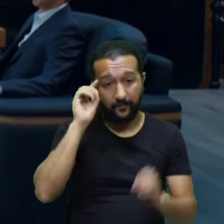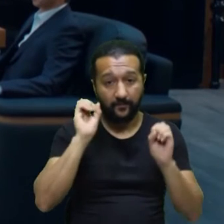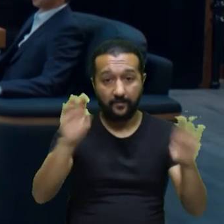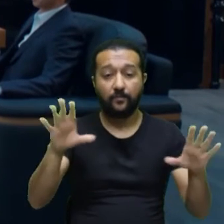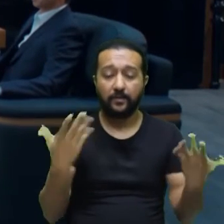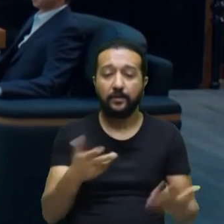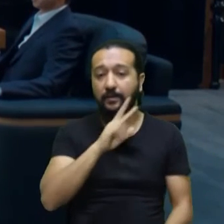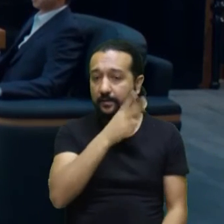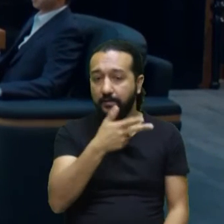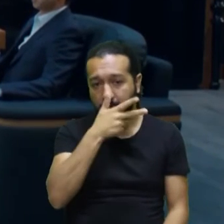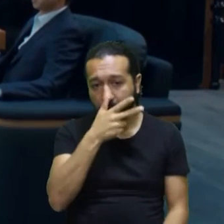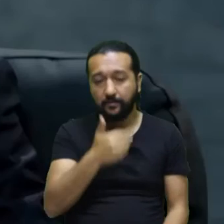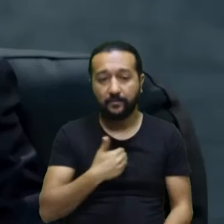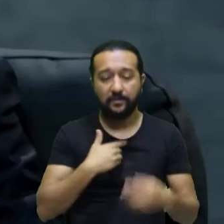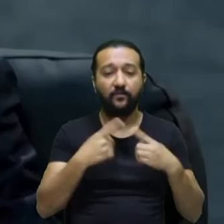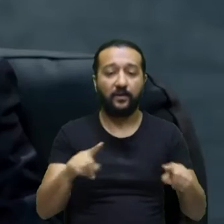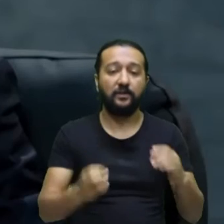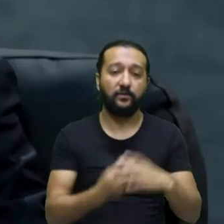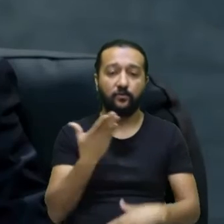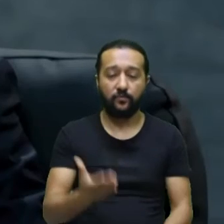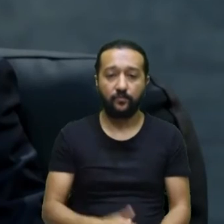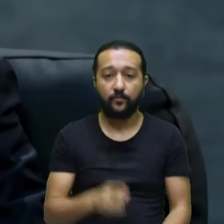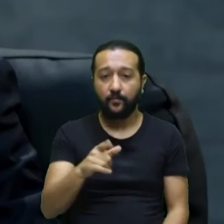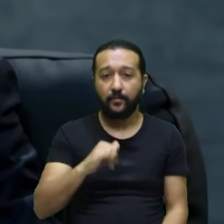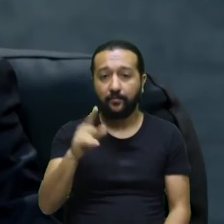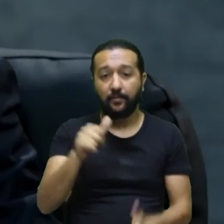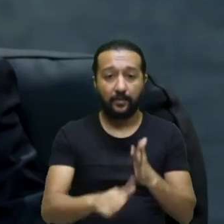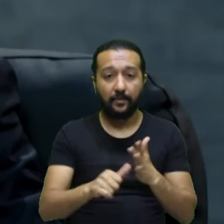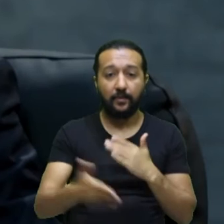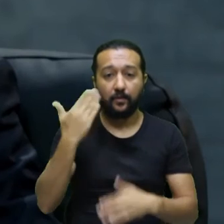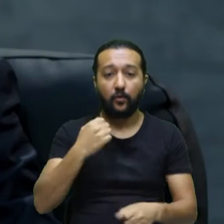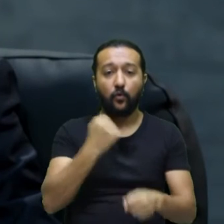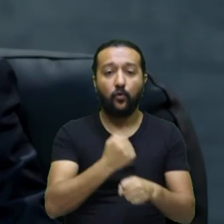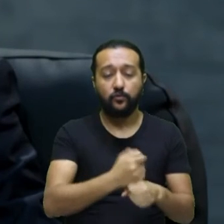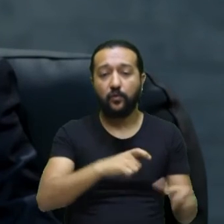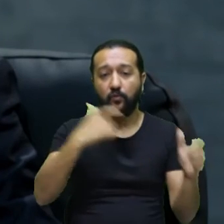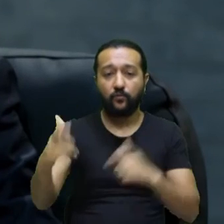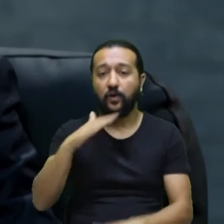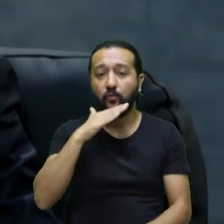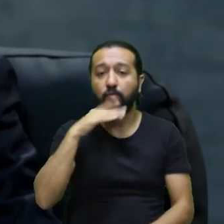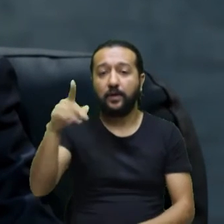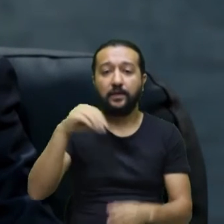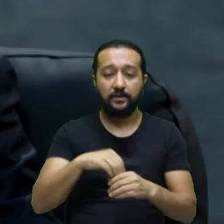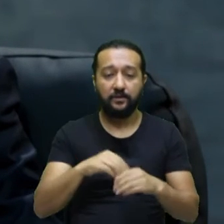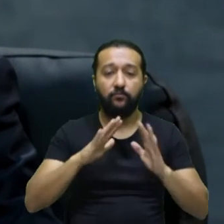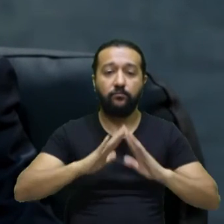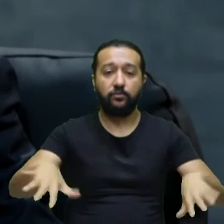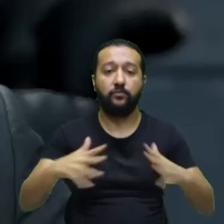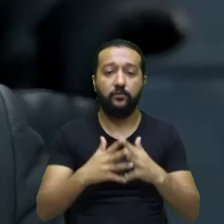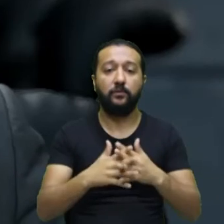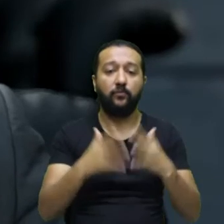yansıması ne yazık ki bizdekinden farklı. Yakın bir tarihte göçmen nüfusu Avrupa'da baskın olacak.